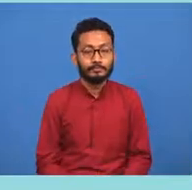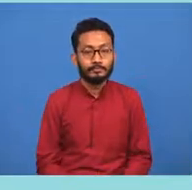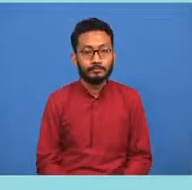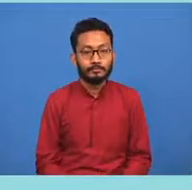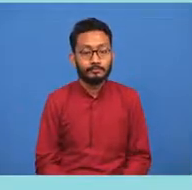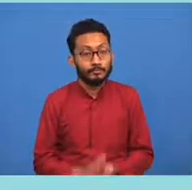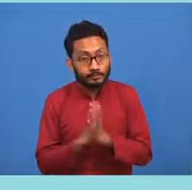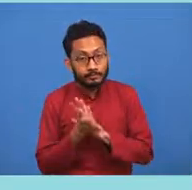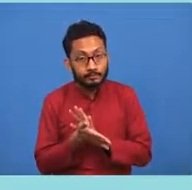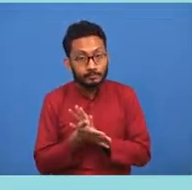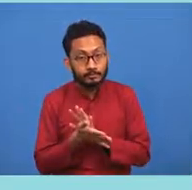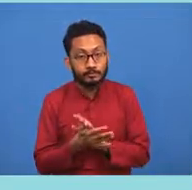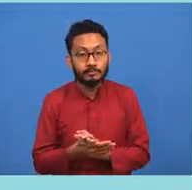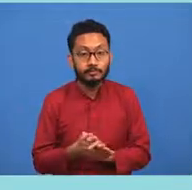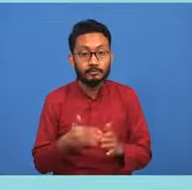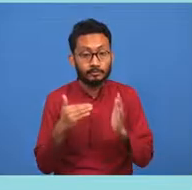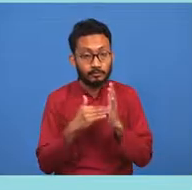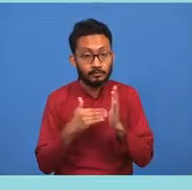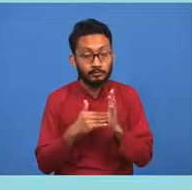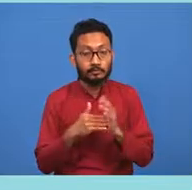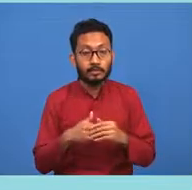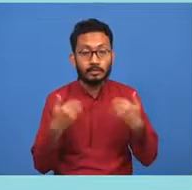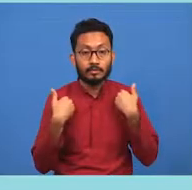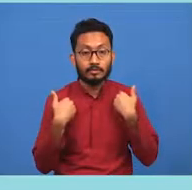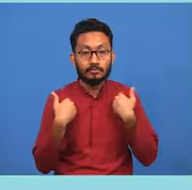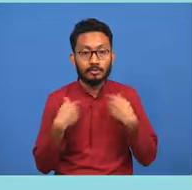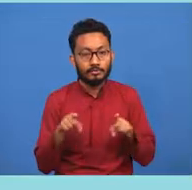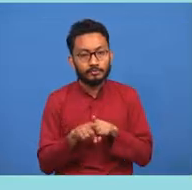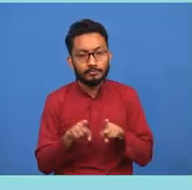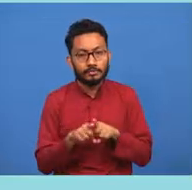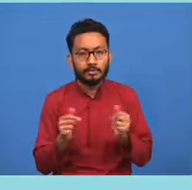Jadi, bilangan mol adalah sama dengan